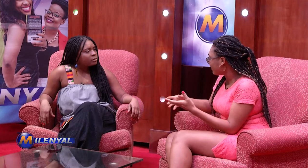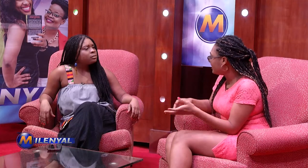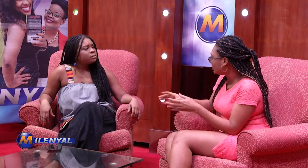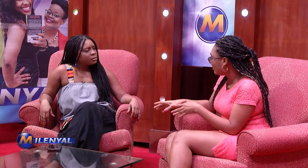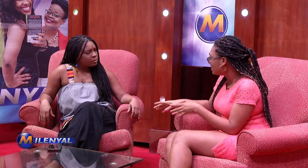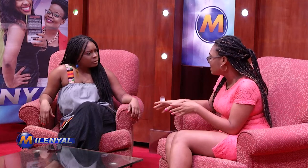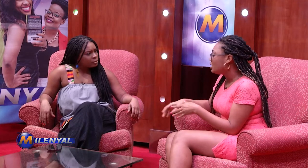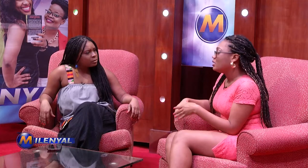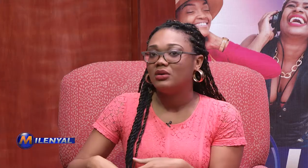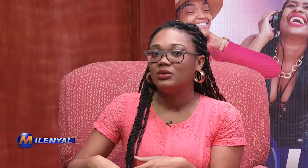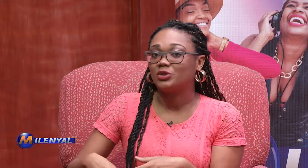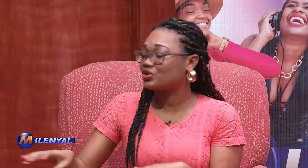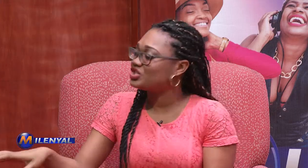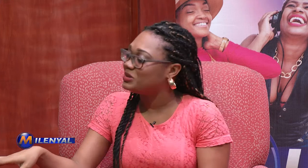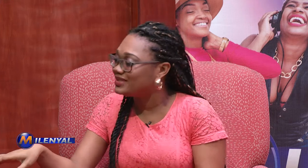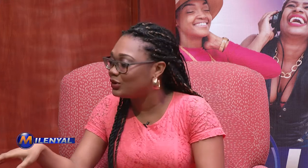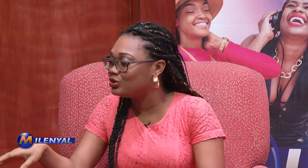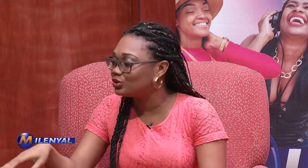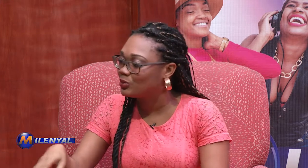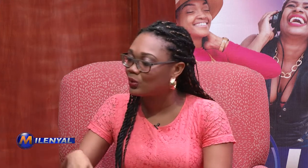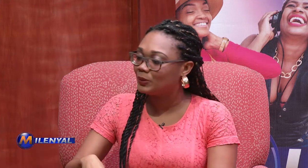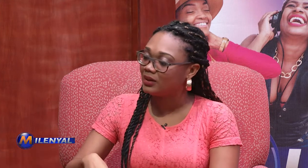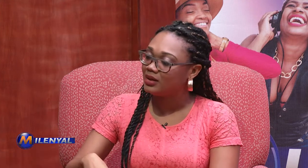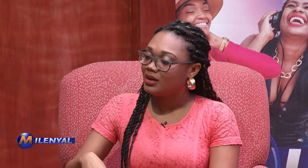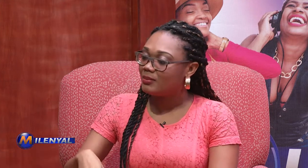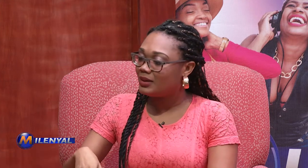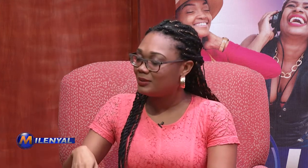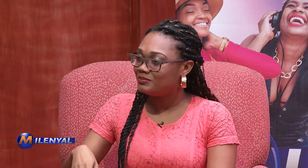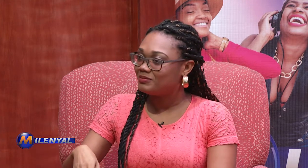ma famille tout d'abord. Parce que ce que j'ai aimé, c'est que le jour de mon couronnement...